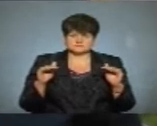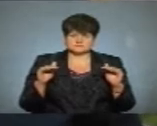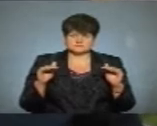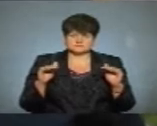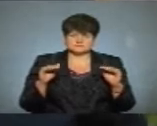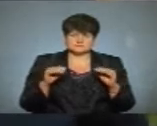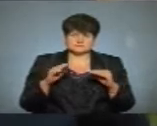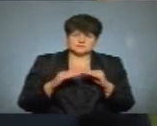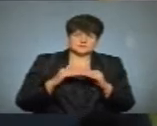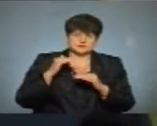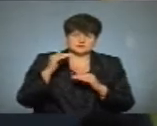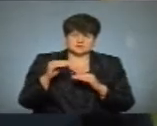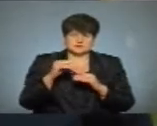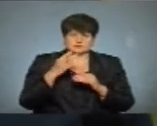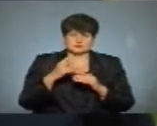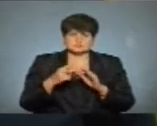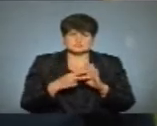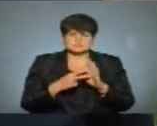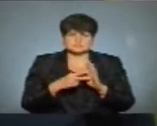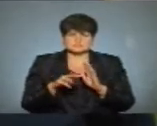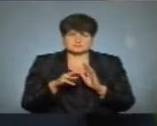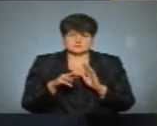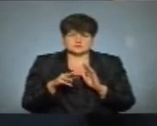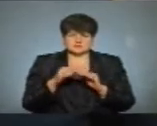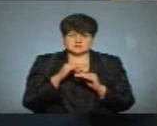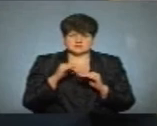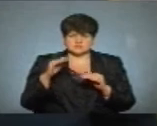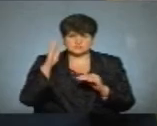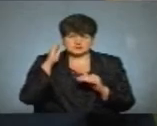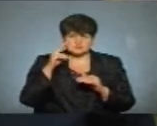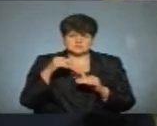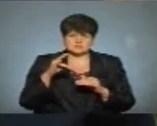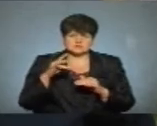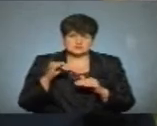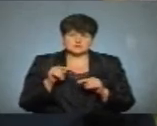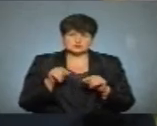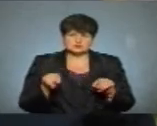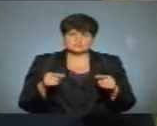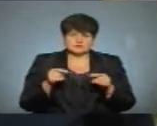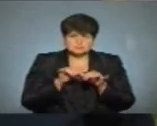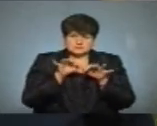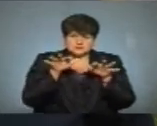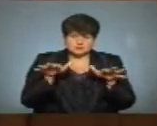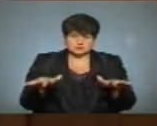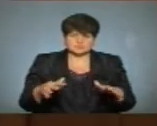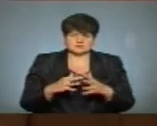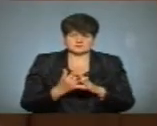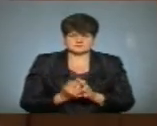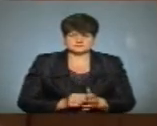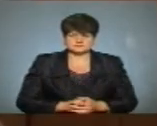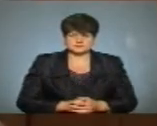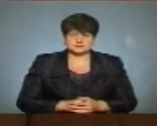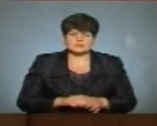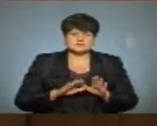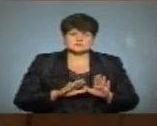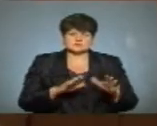перейшли позначку 7 метрів над рівнем води в Дністрі, і тому утворилися такі підтоплення населених пунктів. Заступник